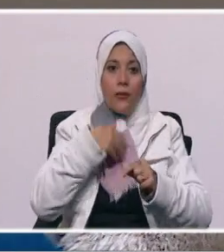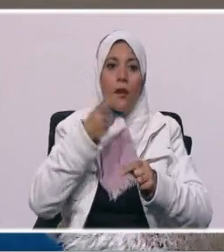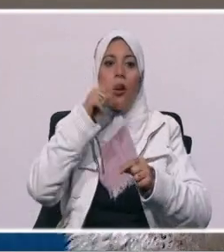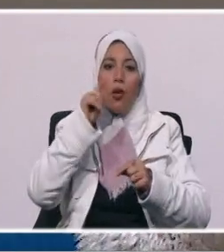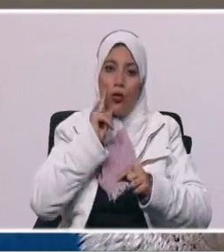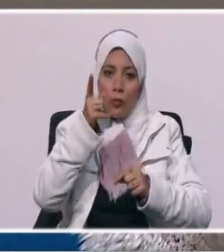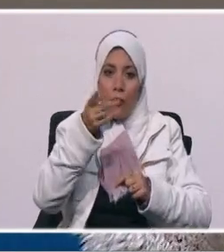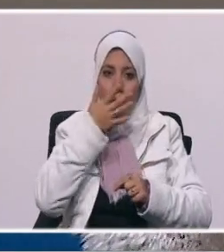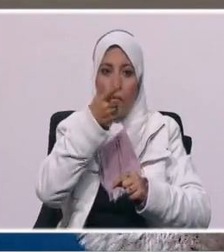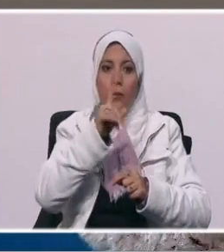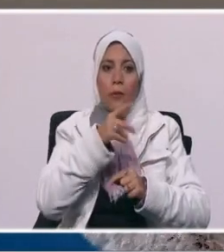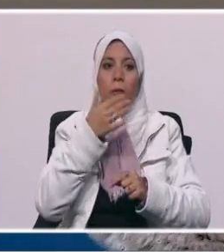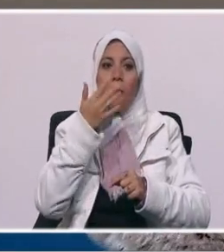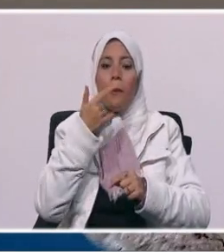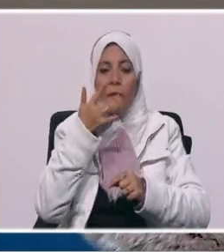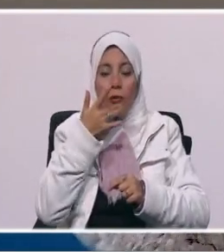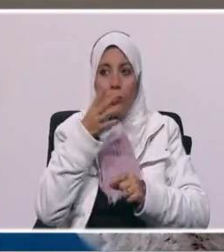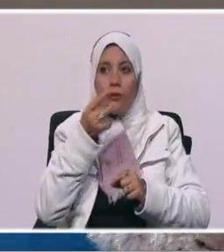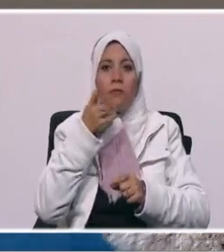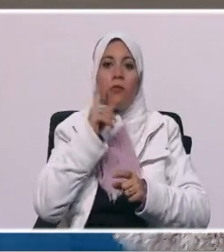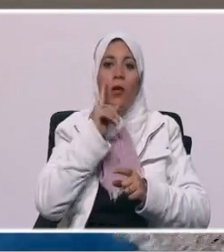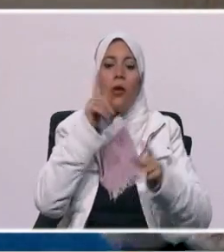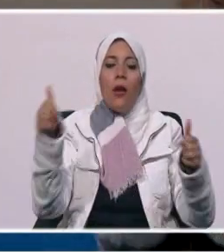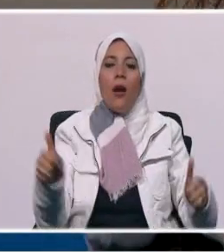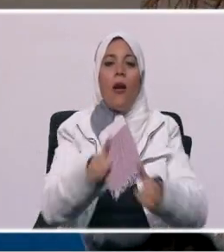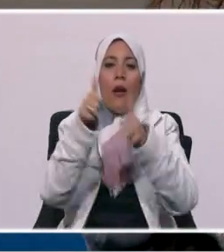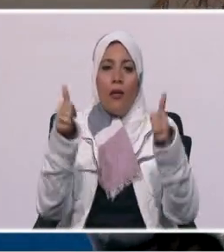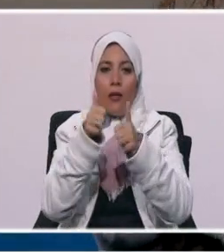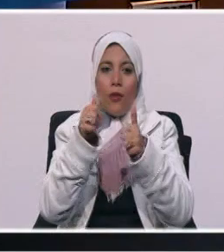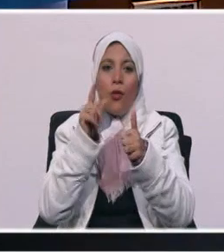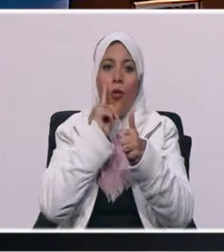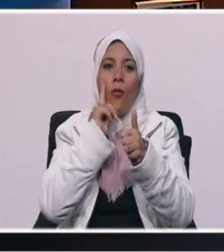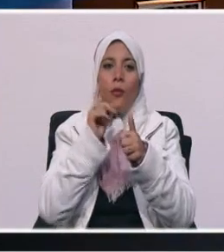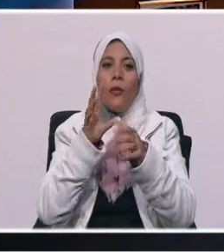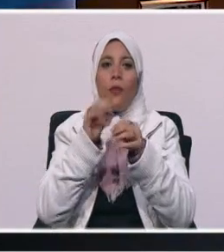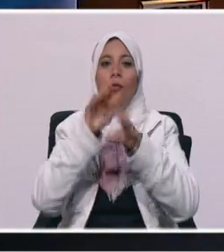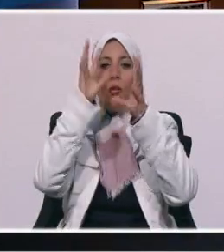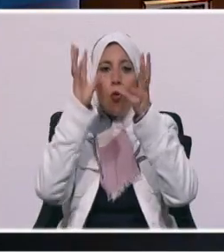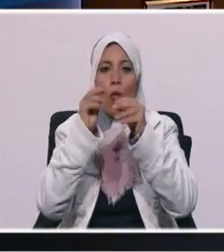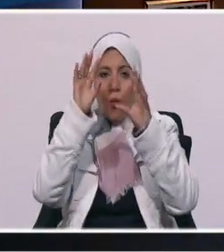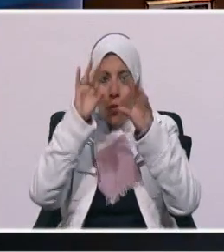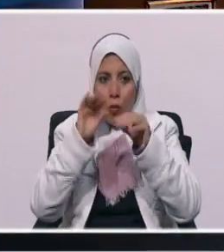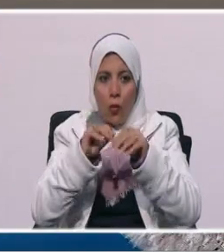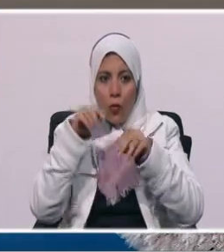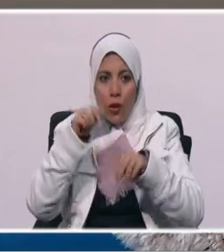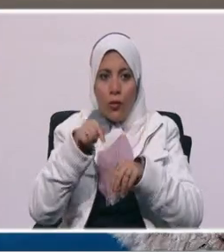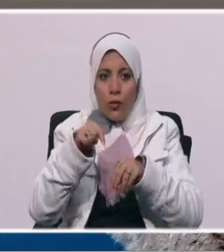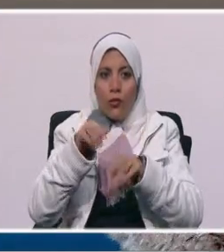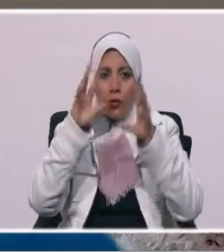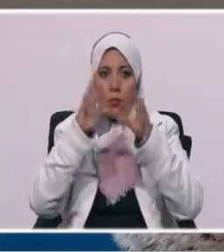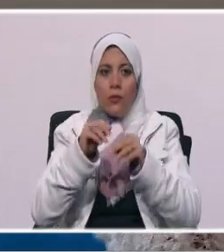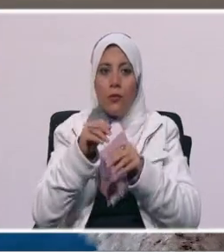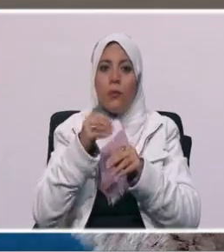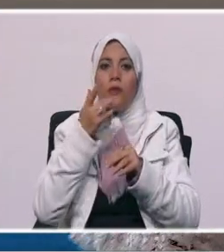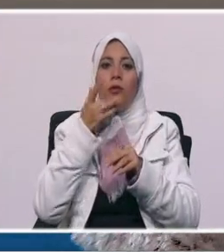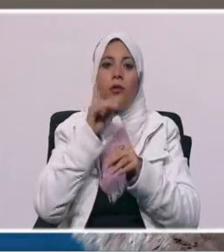الاب. ما فيش اروع، دي ام، دي ام بكل التفاصيل لغايه النهارده.